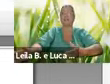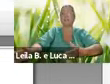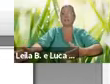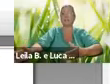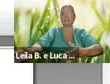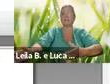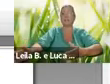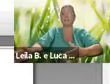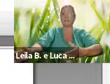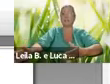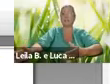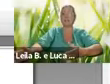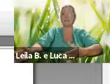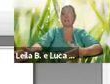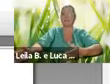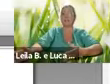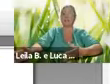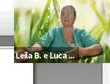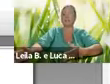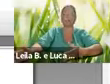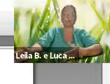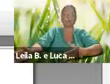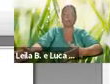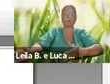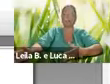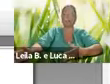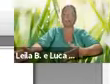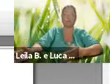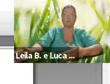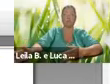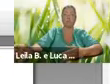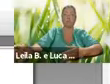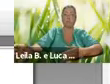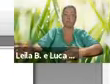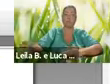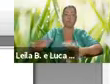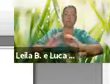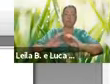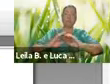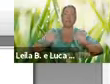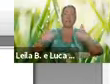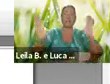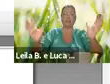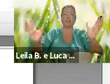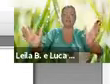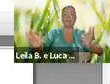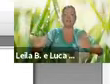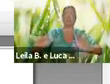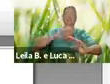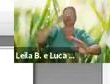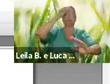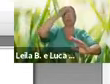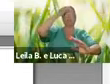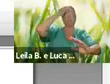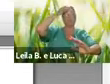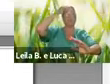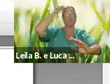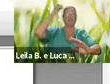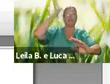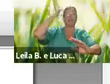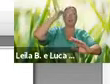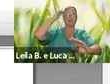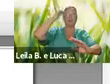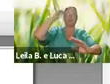e 30% sia solo il medium. È molto raro. Solo medium proprio di grande elevatezza, solo